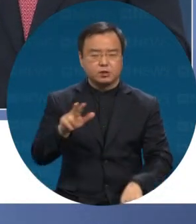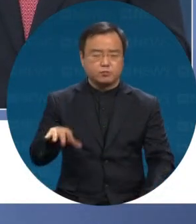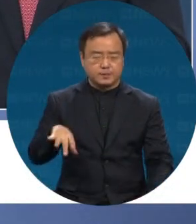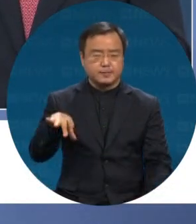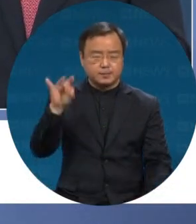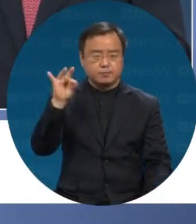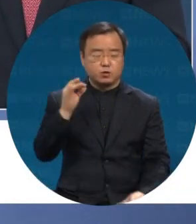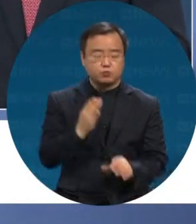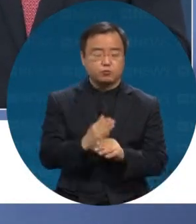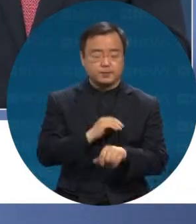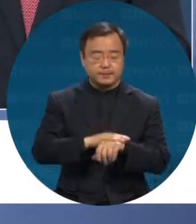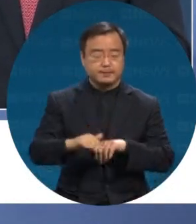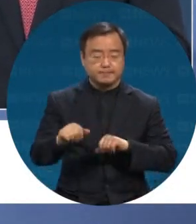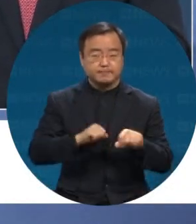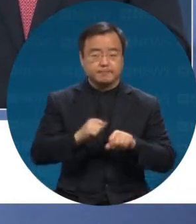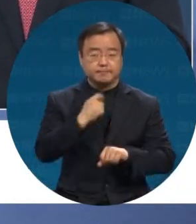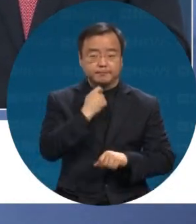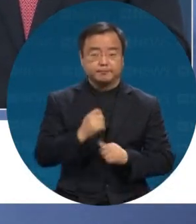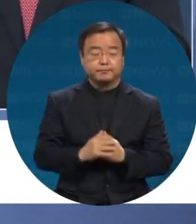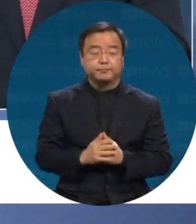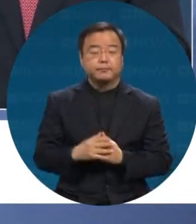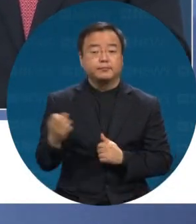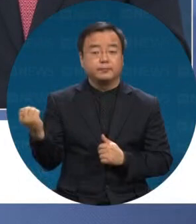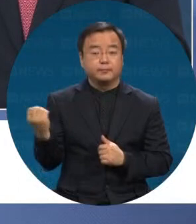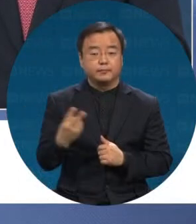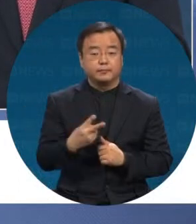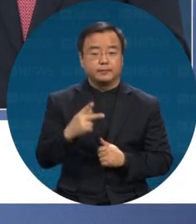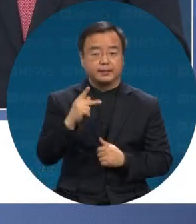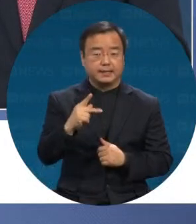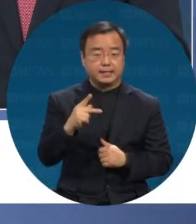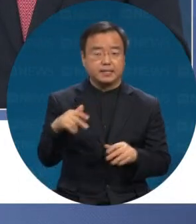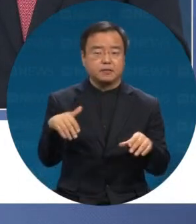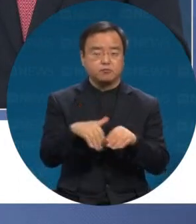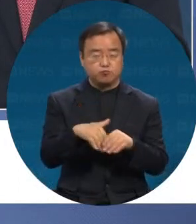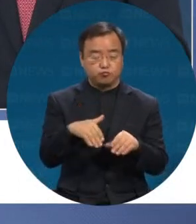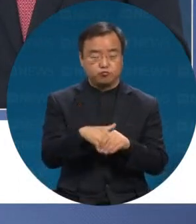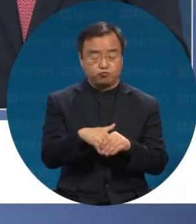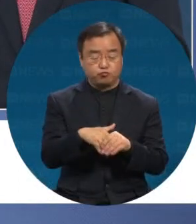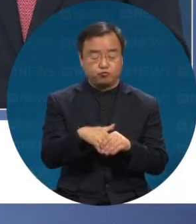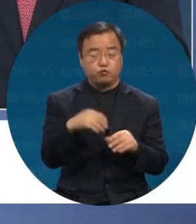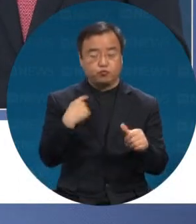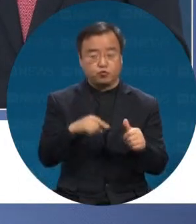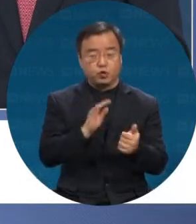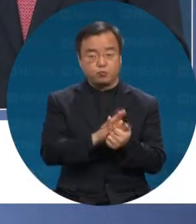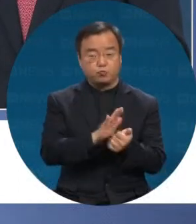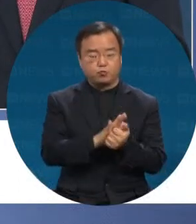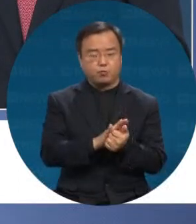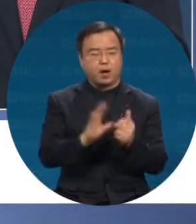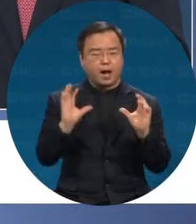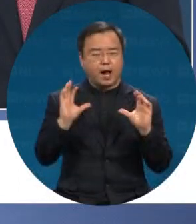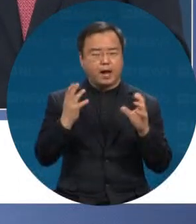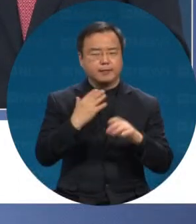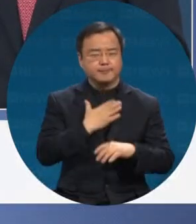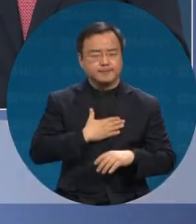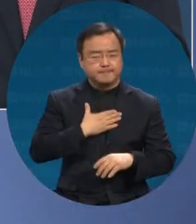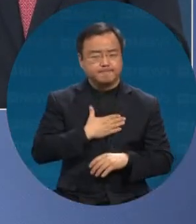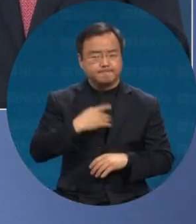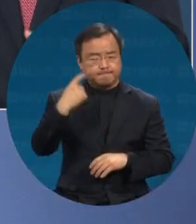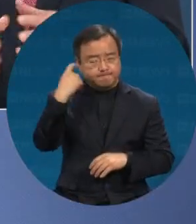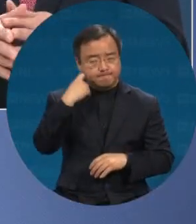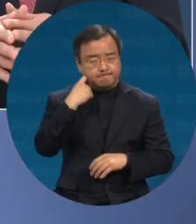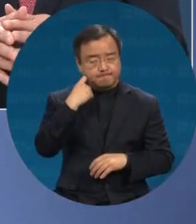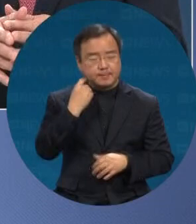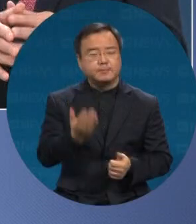노력하겠다는 말씀드리고 또 우리가 그 K 문화 멘토링을 합니다 아이들 감수성을 살리기 위해서 그래서